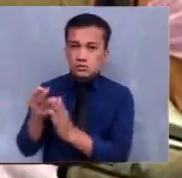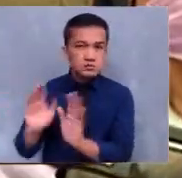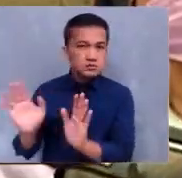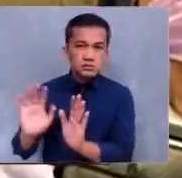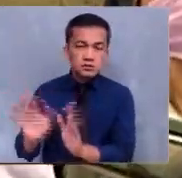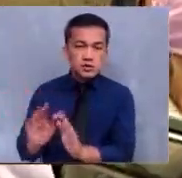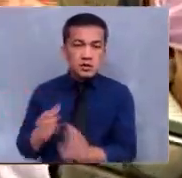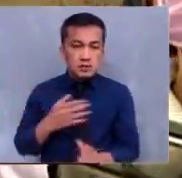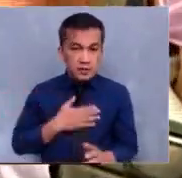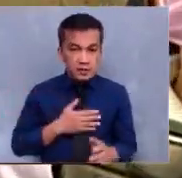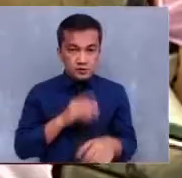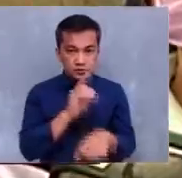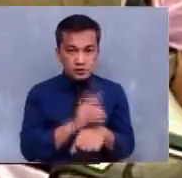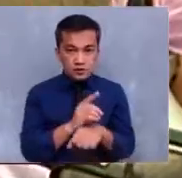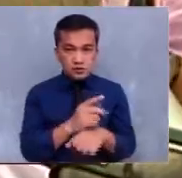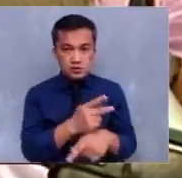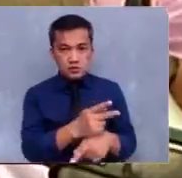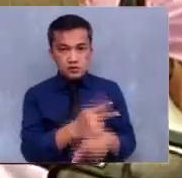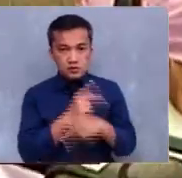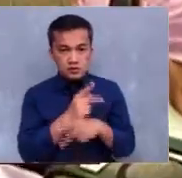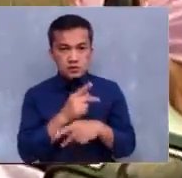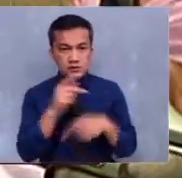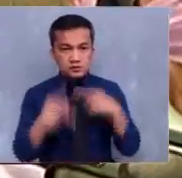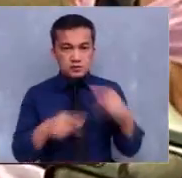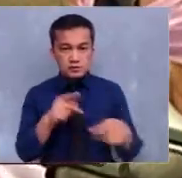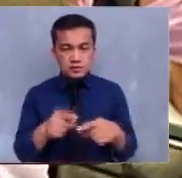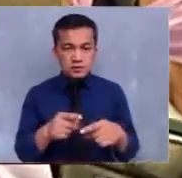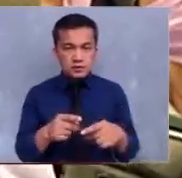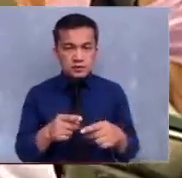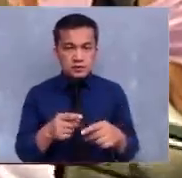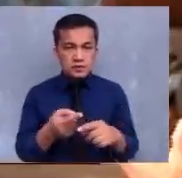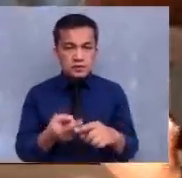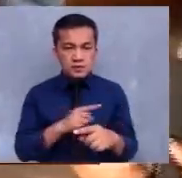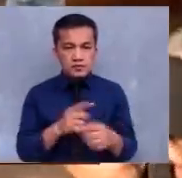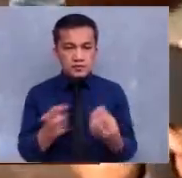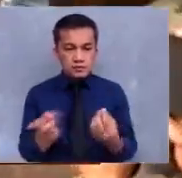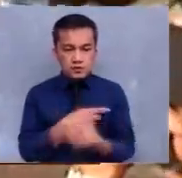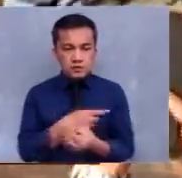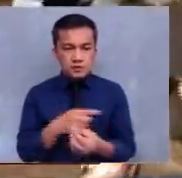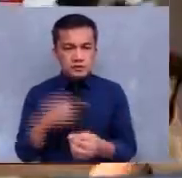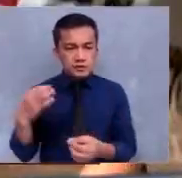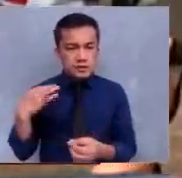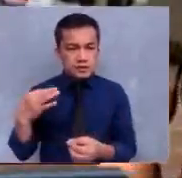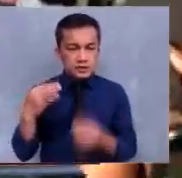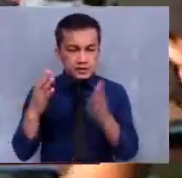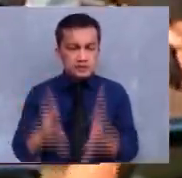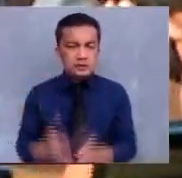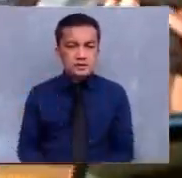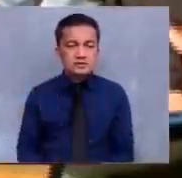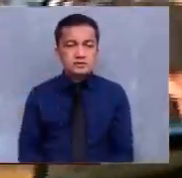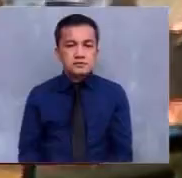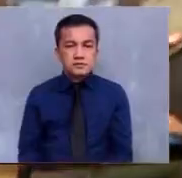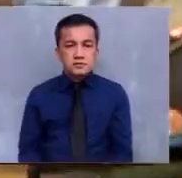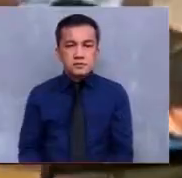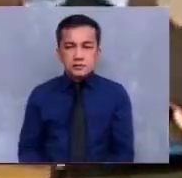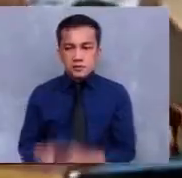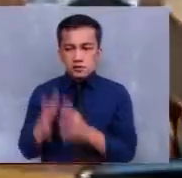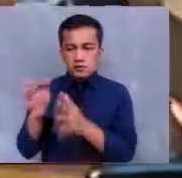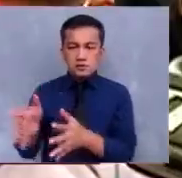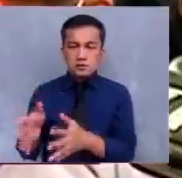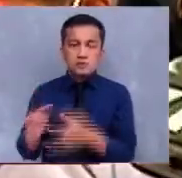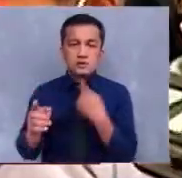My duty is to protect the people from disqualified candidates. Nag-iwan din siya ng hamon sa mga kapwa